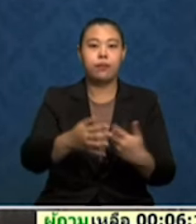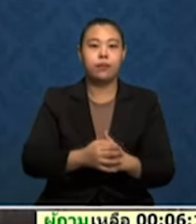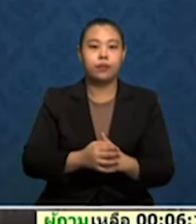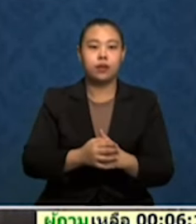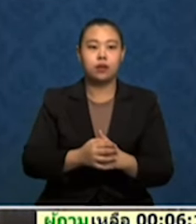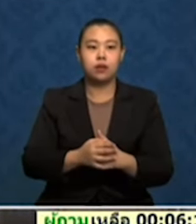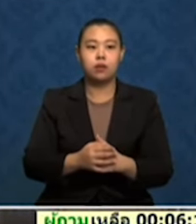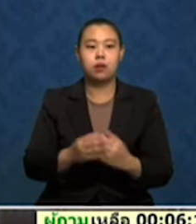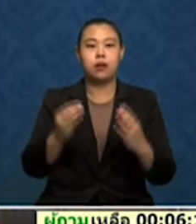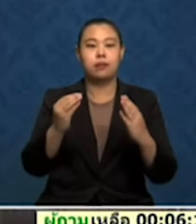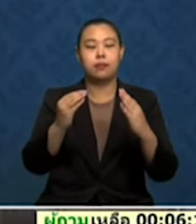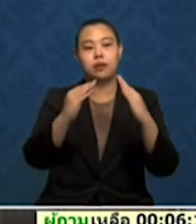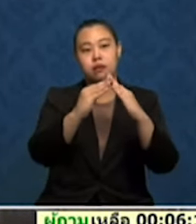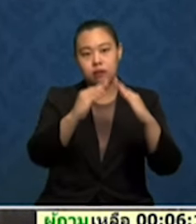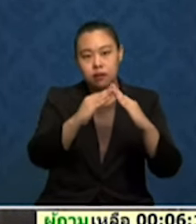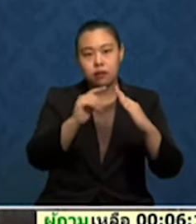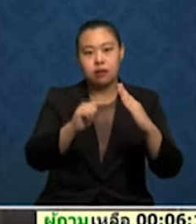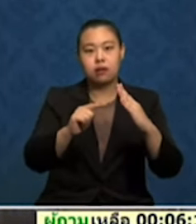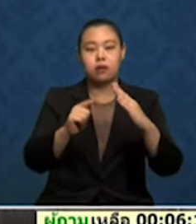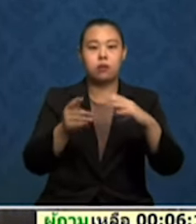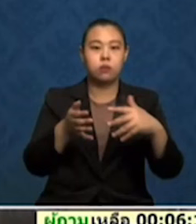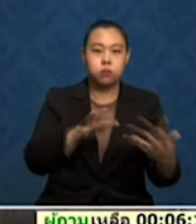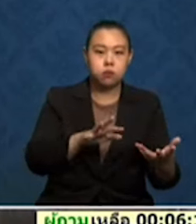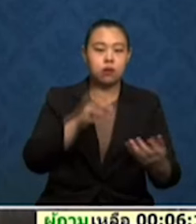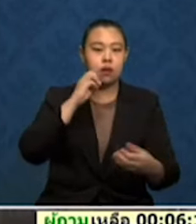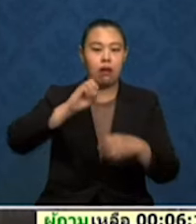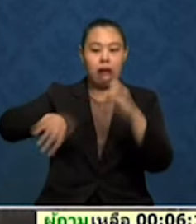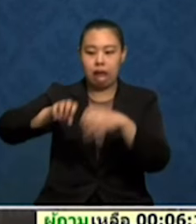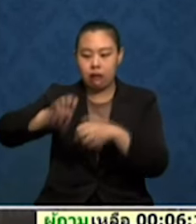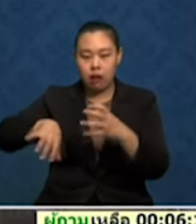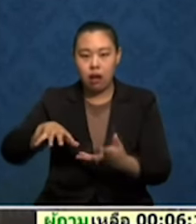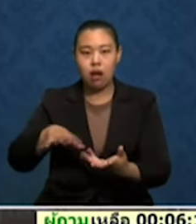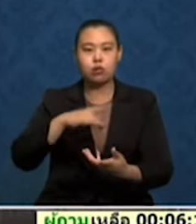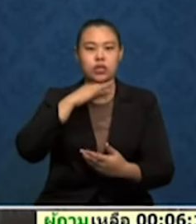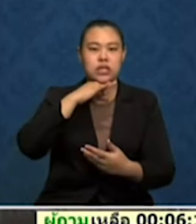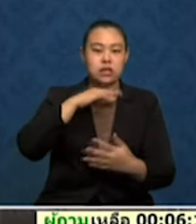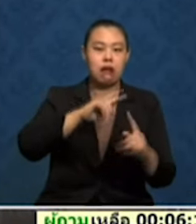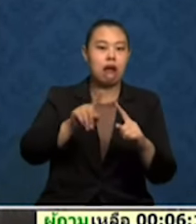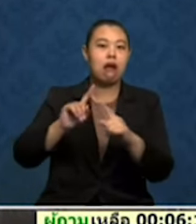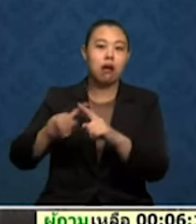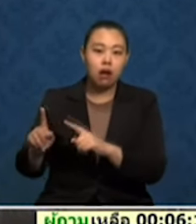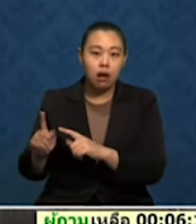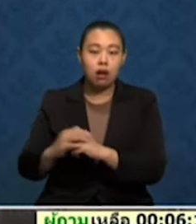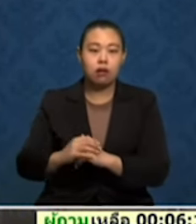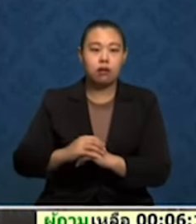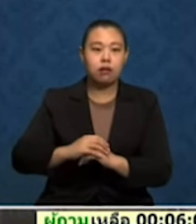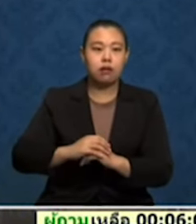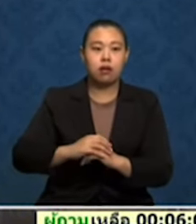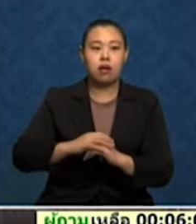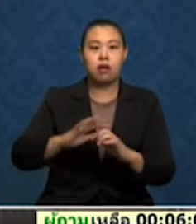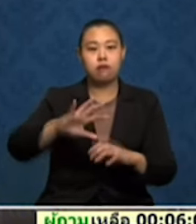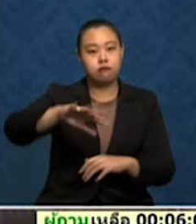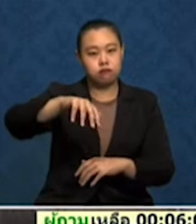ที่พังลงมาการจัดการขยะการฟื้นฟูโครงสร้างขั้นพื้นฐานต่างๆให้กลับมาเร็วที่สุดได้อย่าง